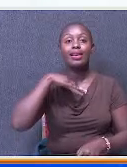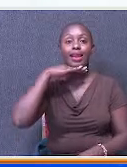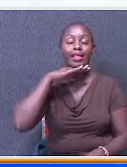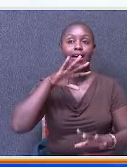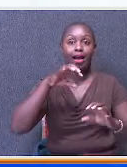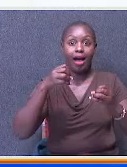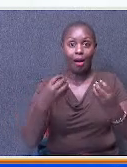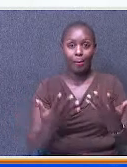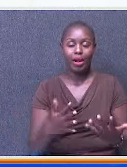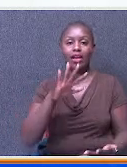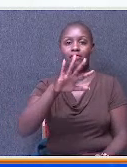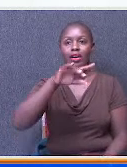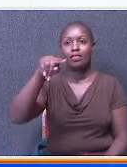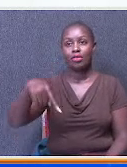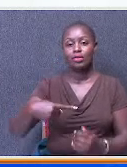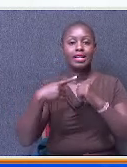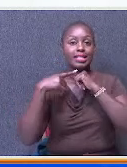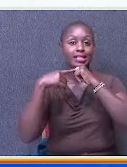ikiwa